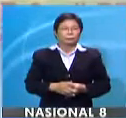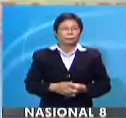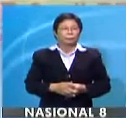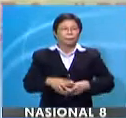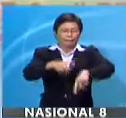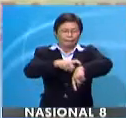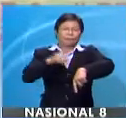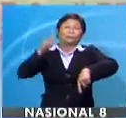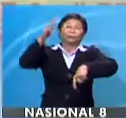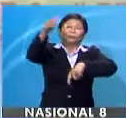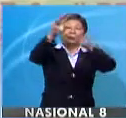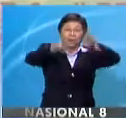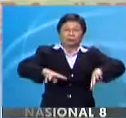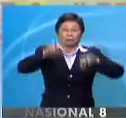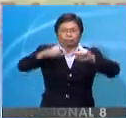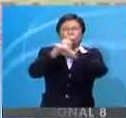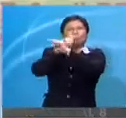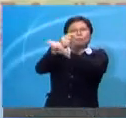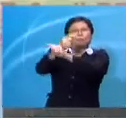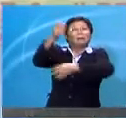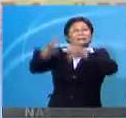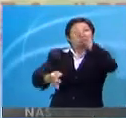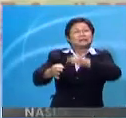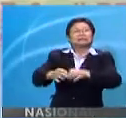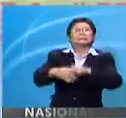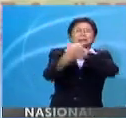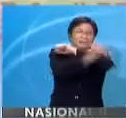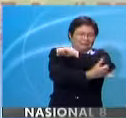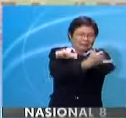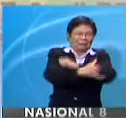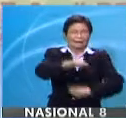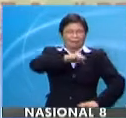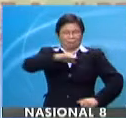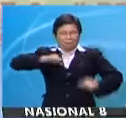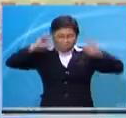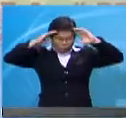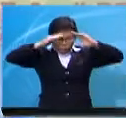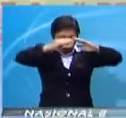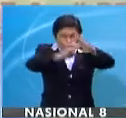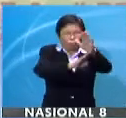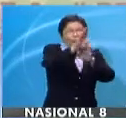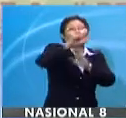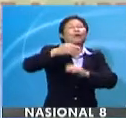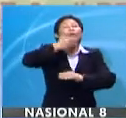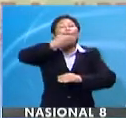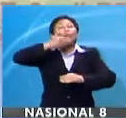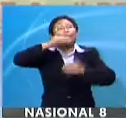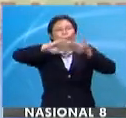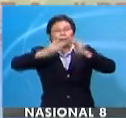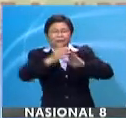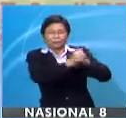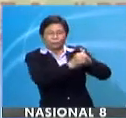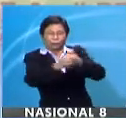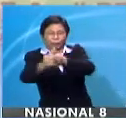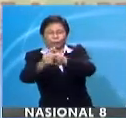Baik, masa depan ASEAN mampu dipertahankan sekiranya setiap negara anggota menumpukan pembangunan generasi muda menjadi